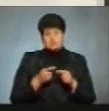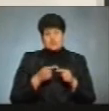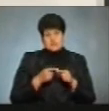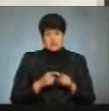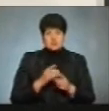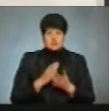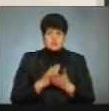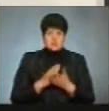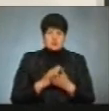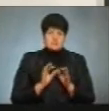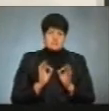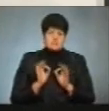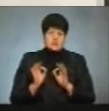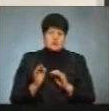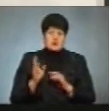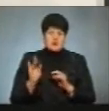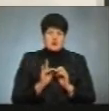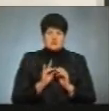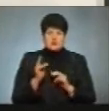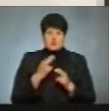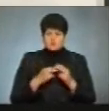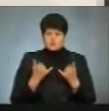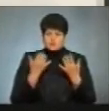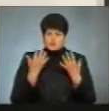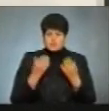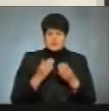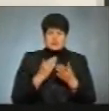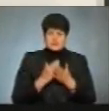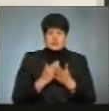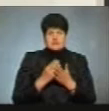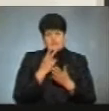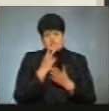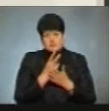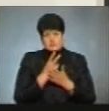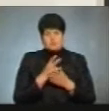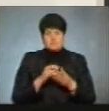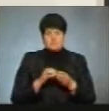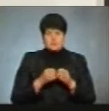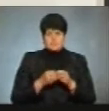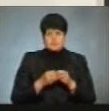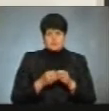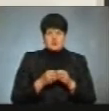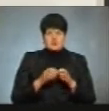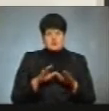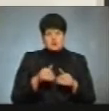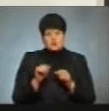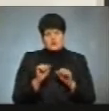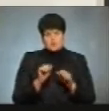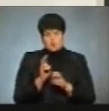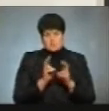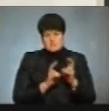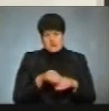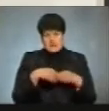технічно і справні атракціони. На сьогоднішній день є відомість дефектів, вручено керівнику підприємства, і